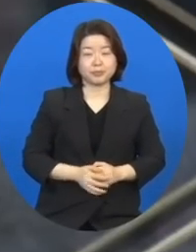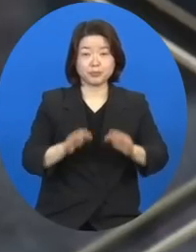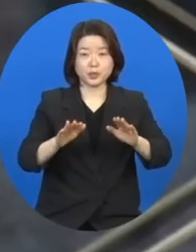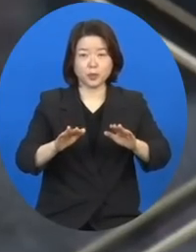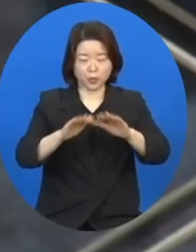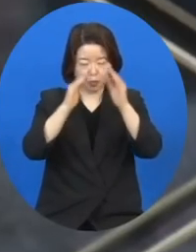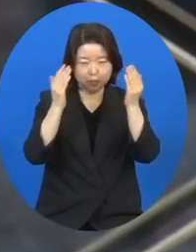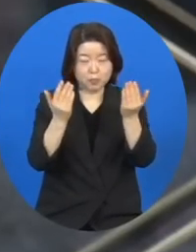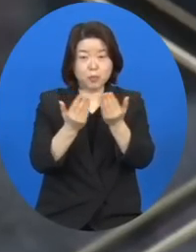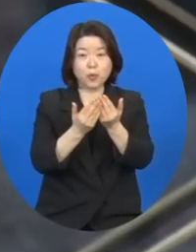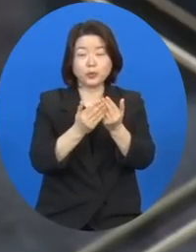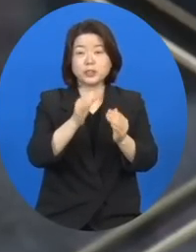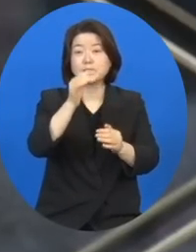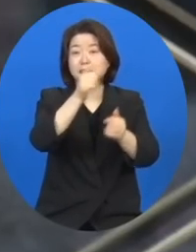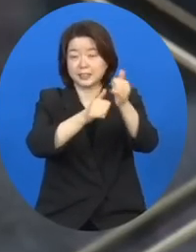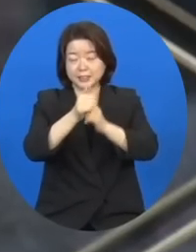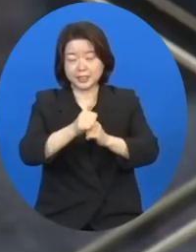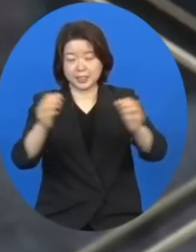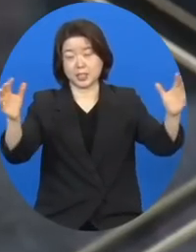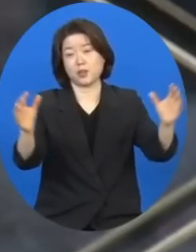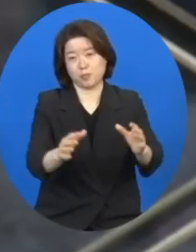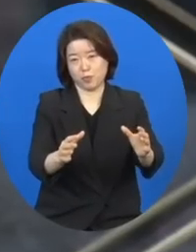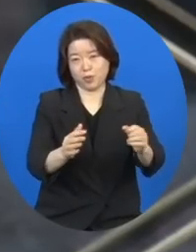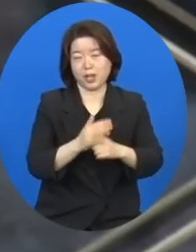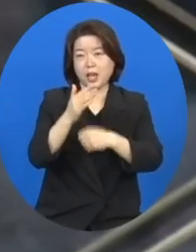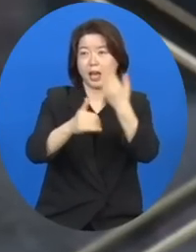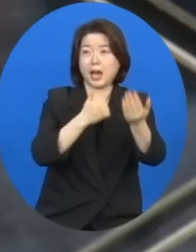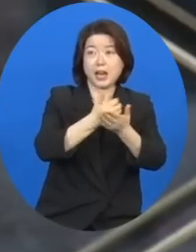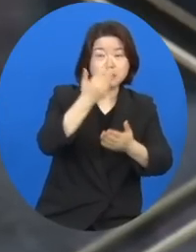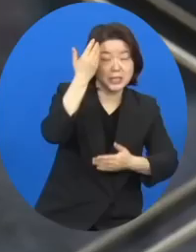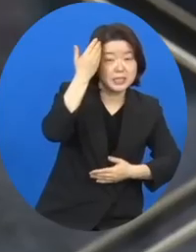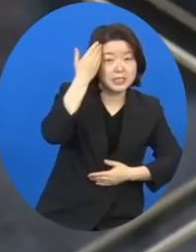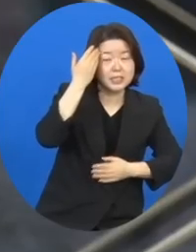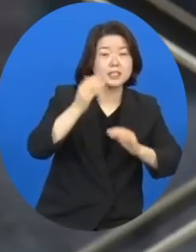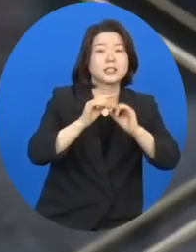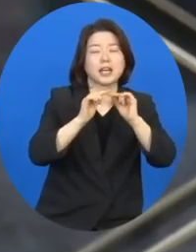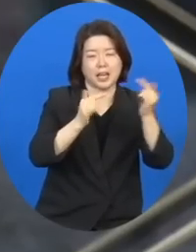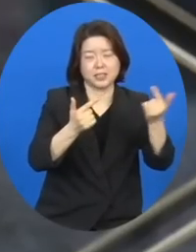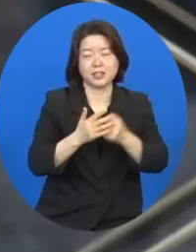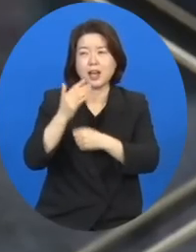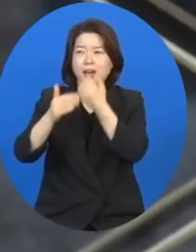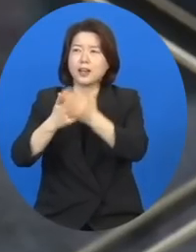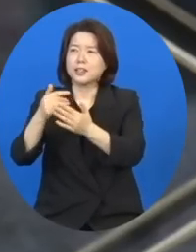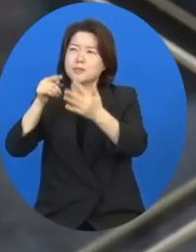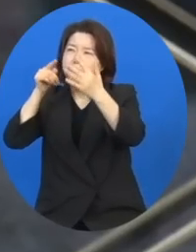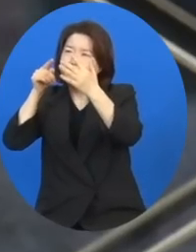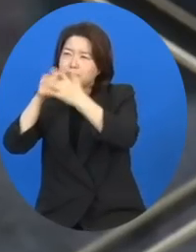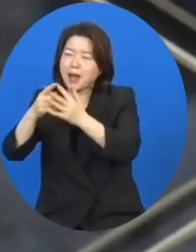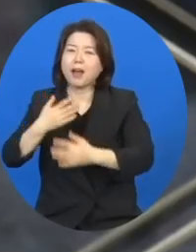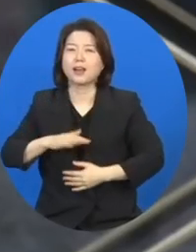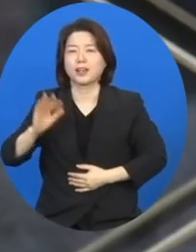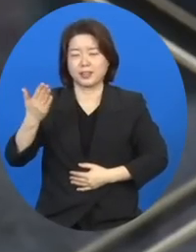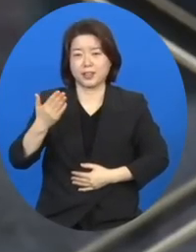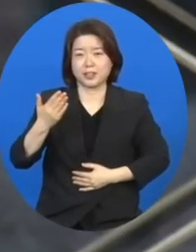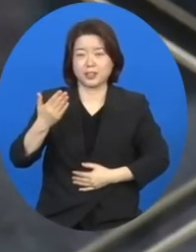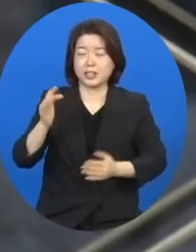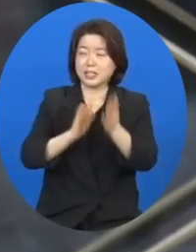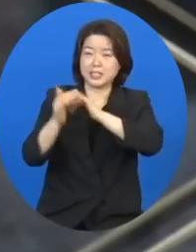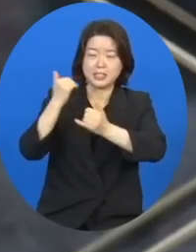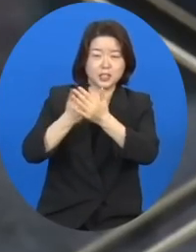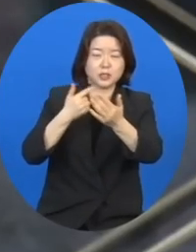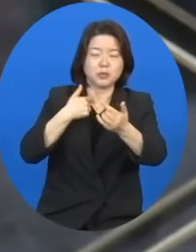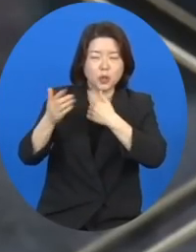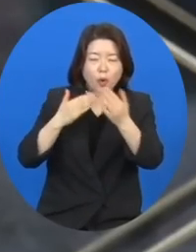모였는데 하나님의 관하여가 아니라 하나님을 아는 세대가 되기를 축복합니다. 예수님을 경험하는 우리 세대가